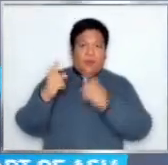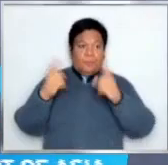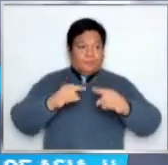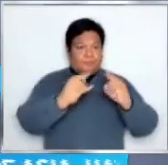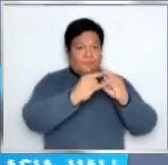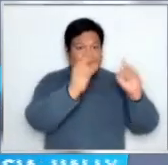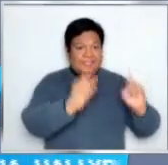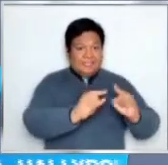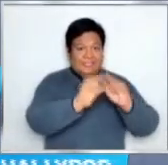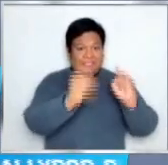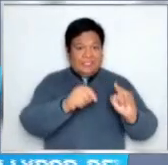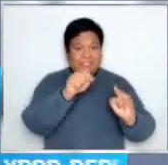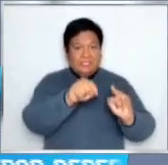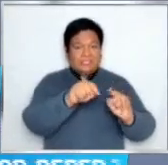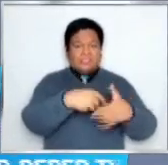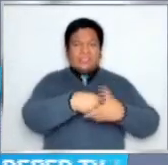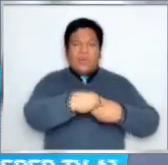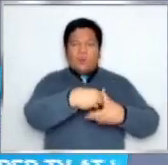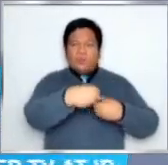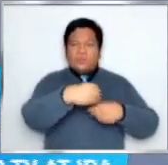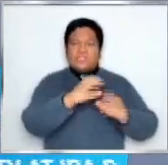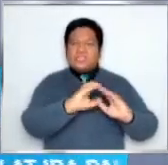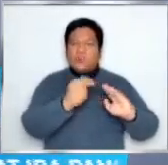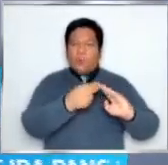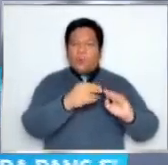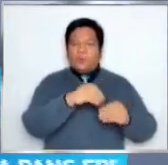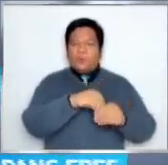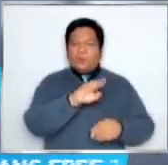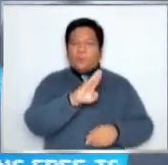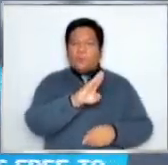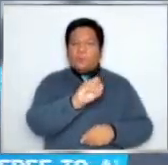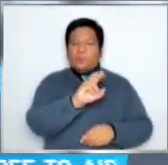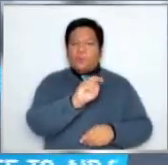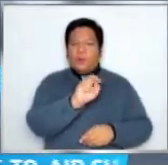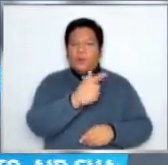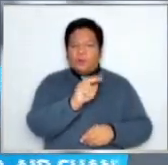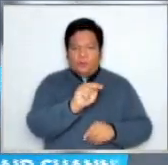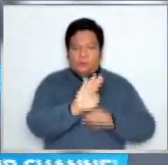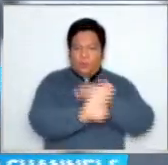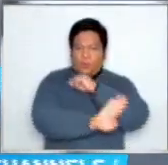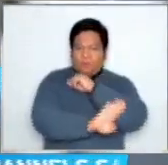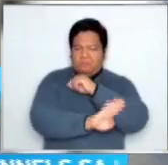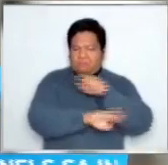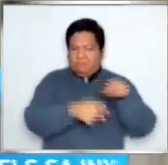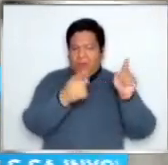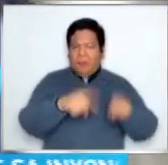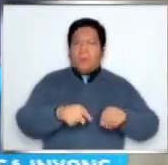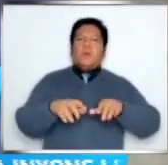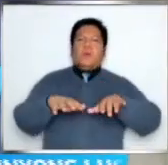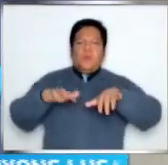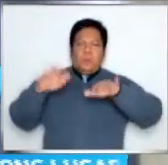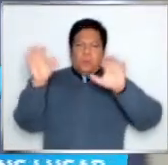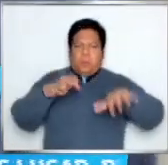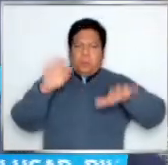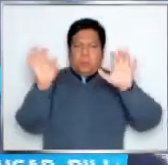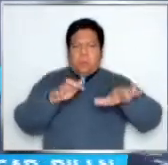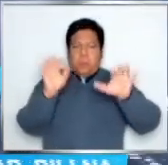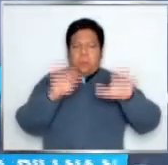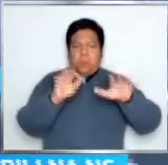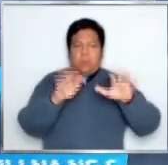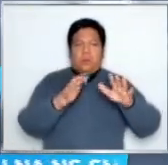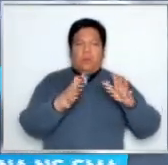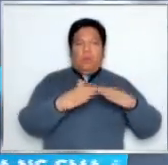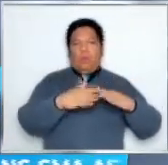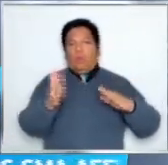Hall. Nagsasayawan ang mga puno kasabay ng pagbayo ng ulan. Kuha ito pasado alas 11, isang